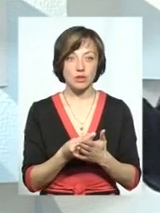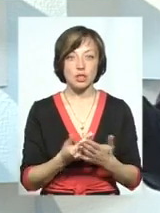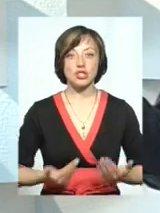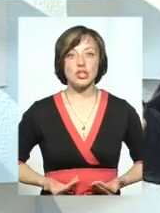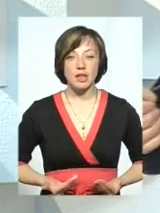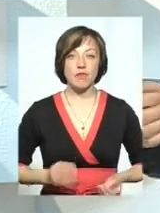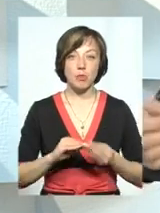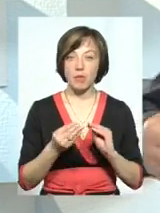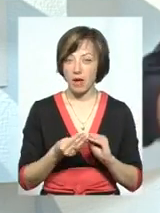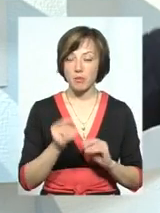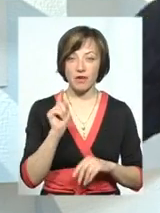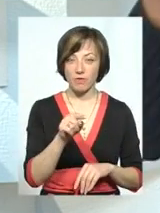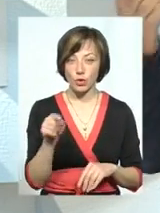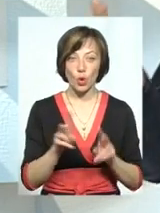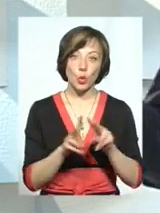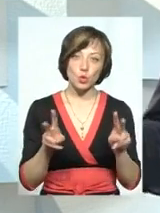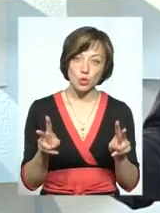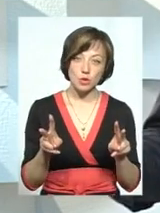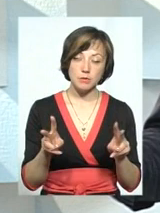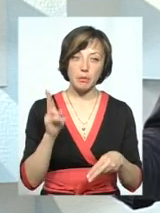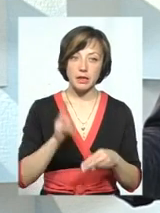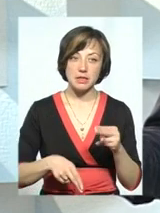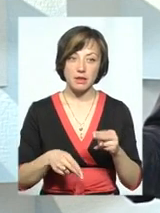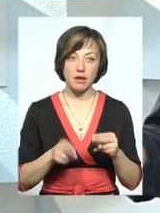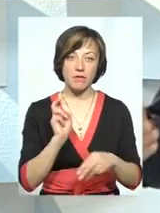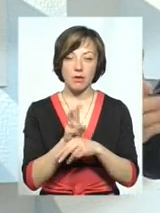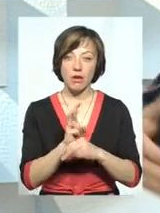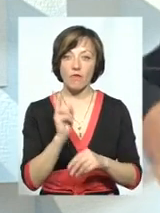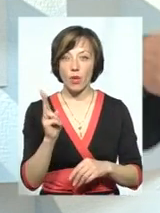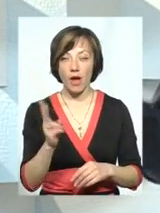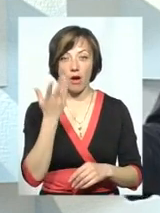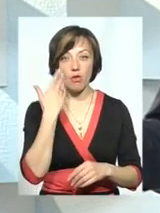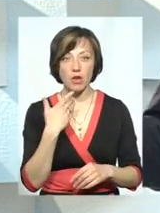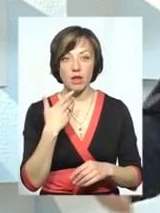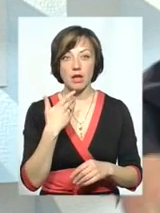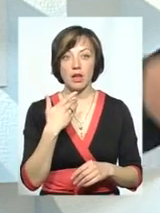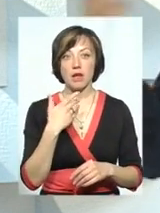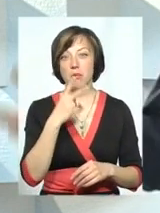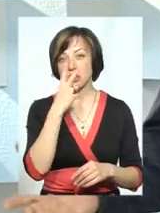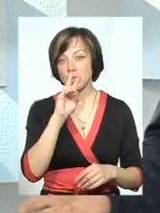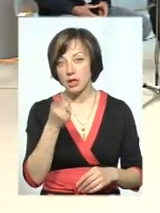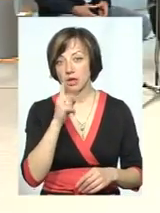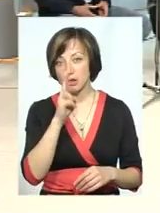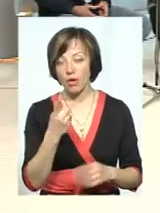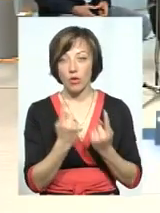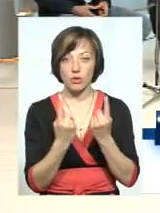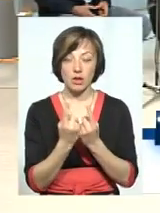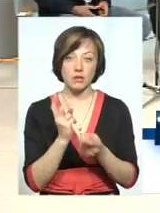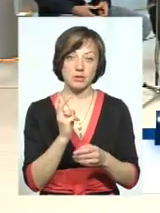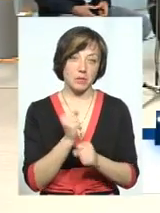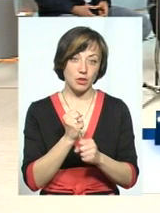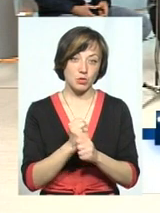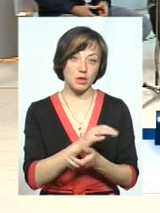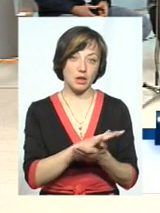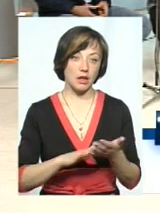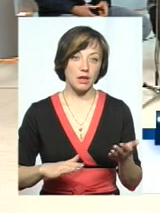життєві проблеми. І вони, хтось перестав ходити в контакті, але коли бачать 1 рік це роблять, 2 роки в однокласники працюють і так